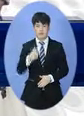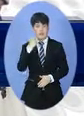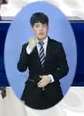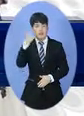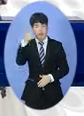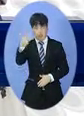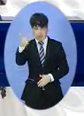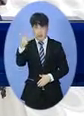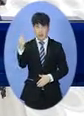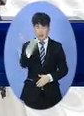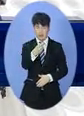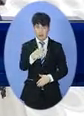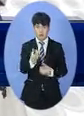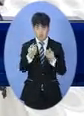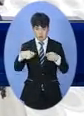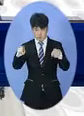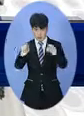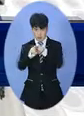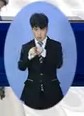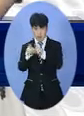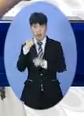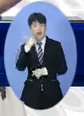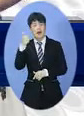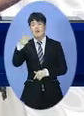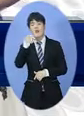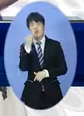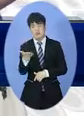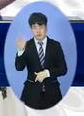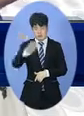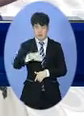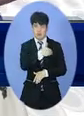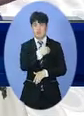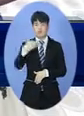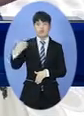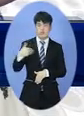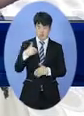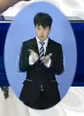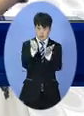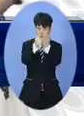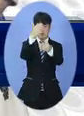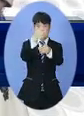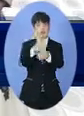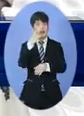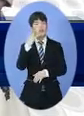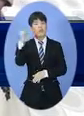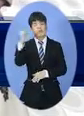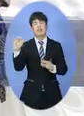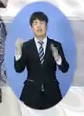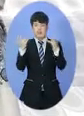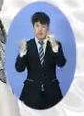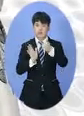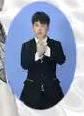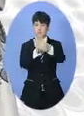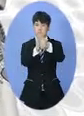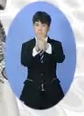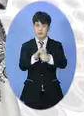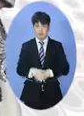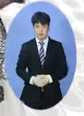소식인데요. 아빠의 목까지 큰 사랑으로 꿋꿋하게 가정을 꾸려가는 싱글맘들에게 박수를 보냅니다.